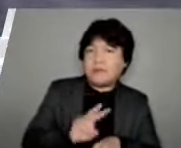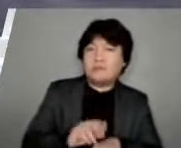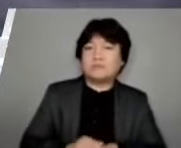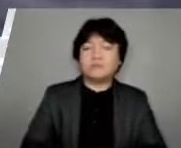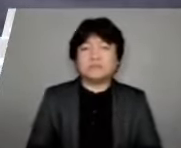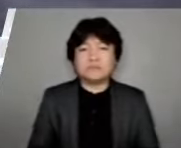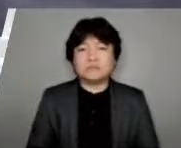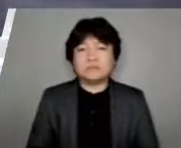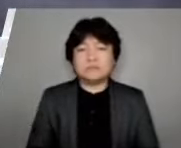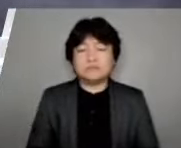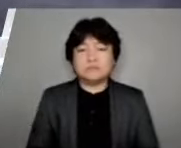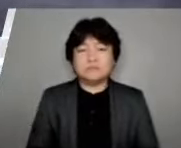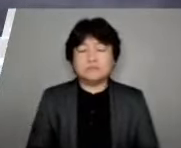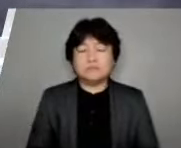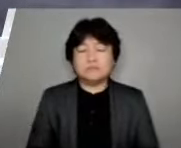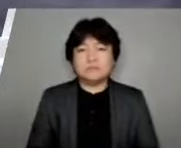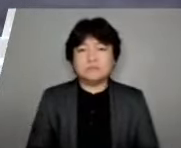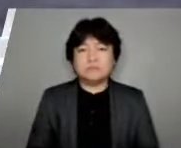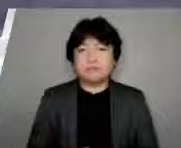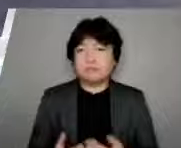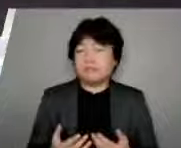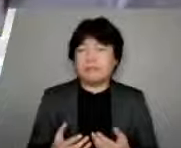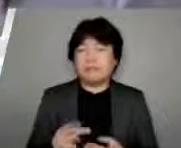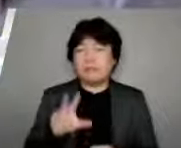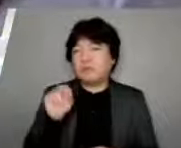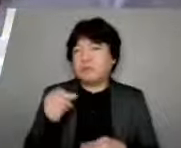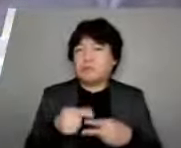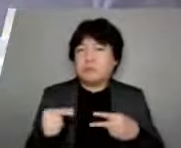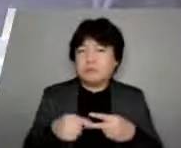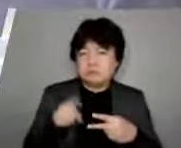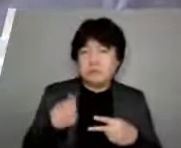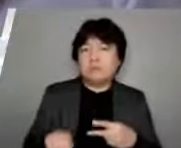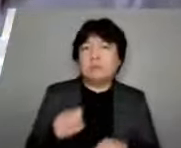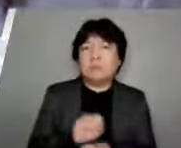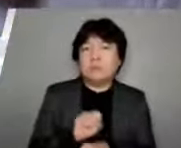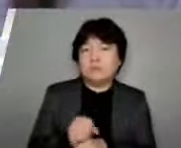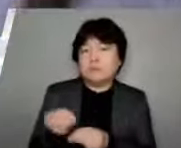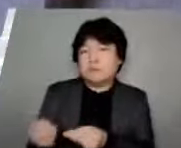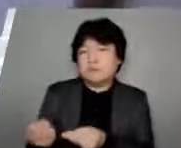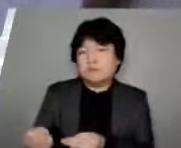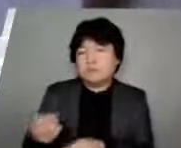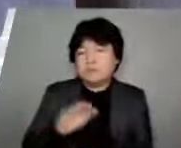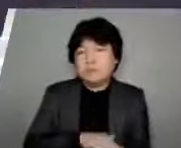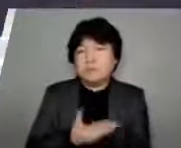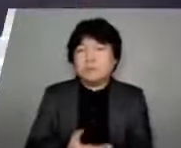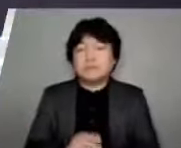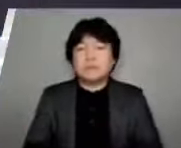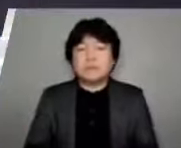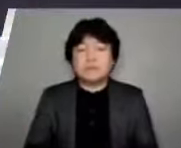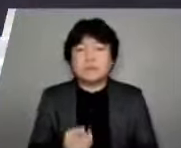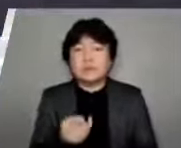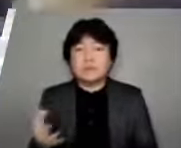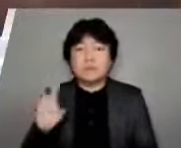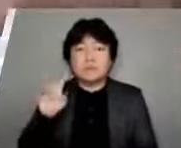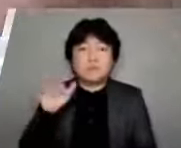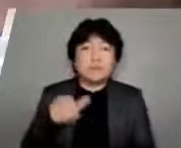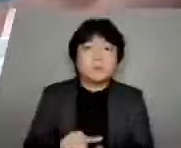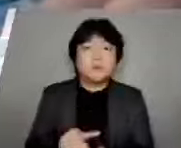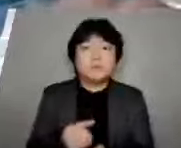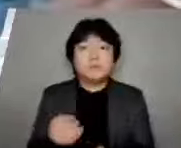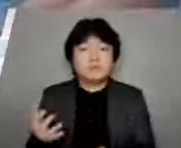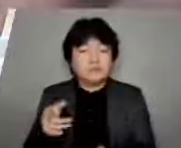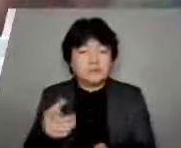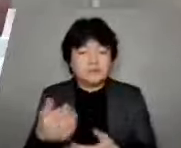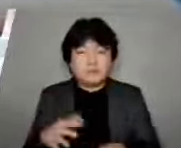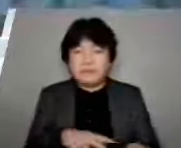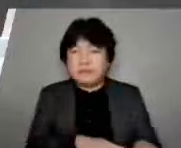rin ako sinelas eh. Wala magagawa, kailangan kumain yung mga anak ko eh. Mahigit 2,000 residente na ang inilikas sa 21 evacuation center